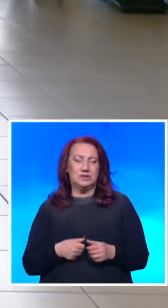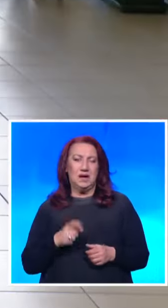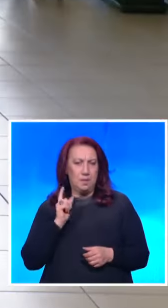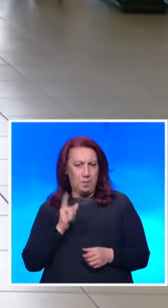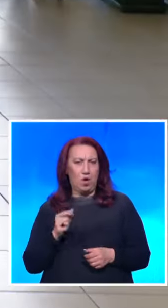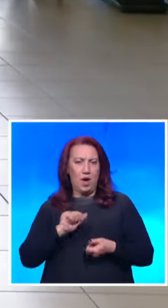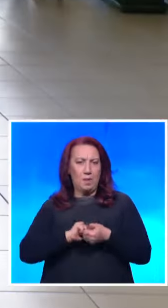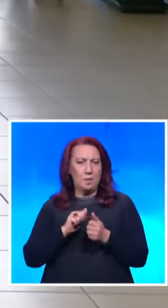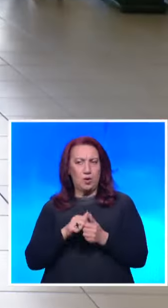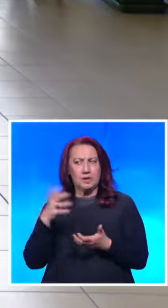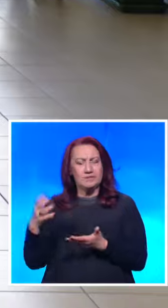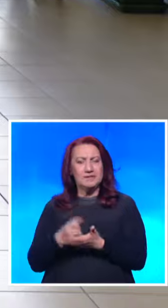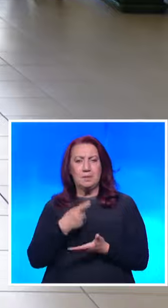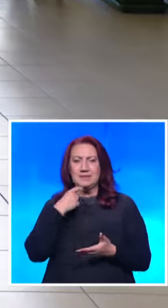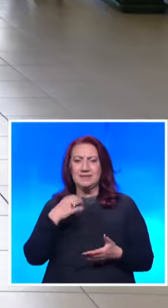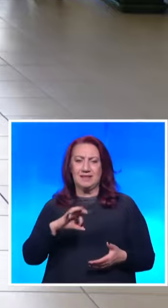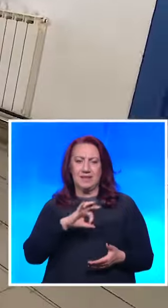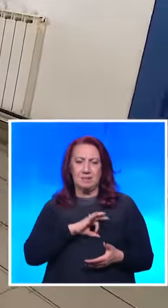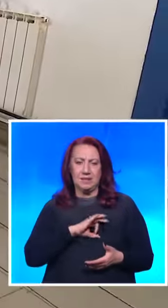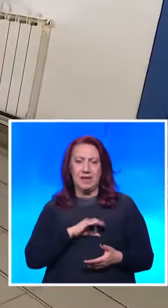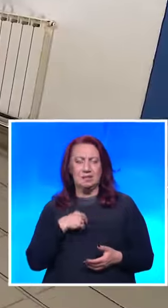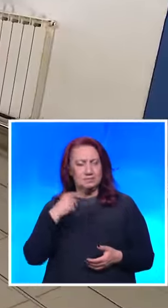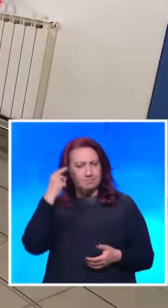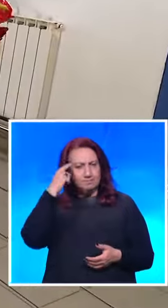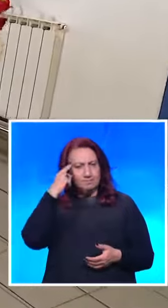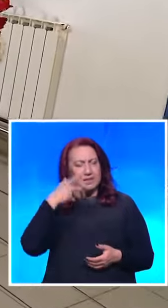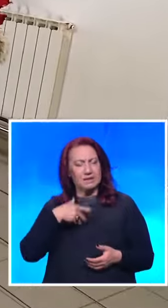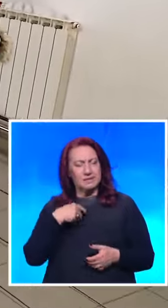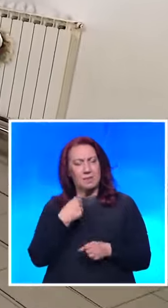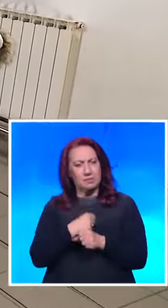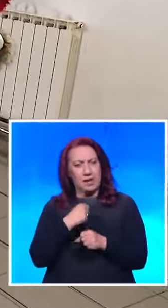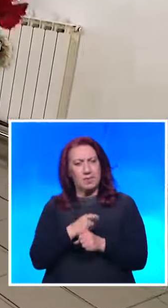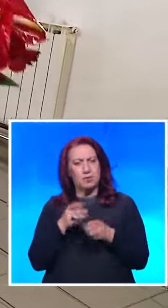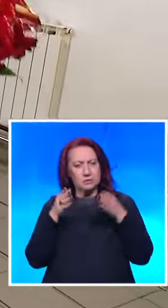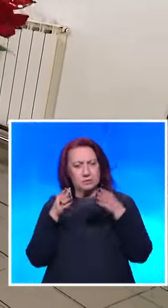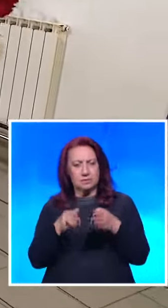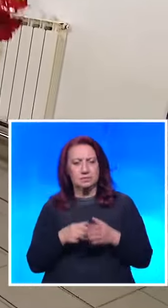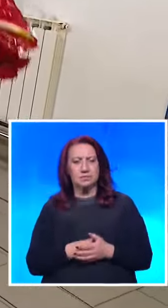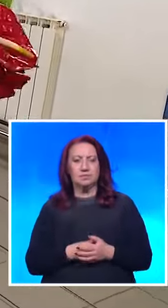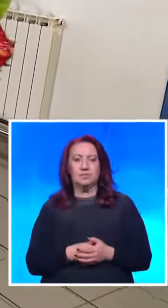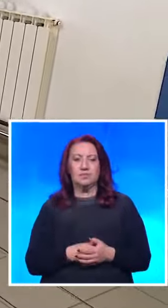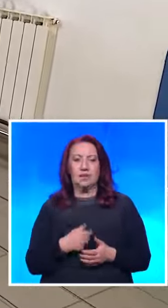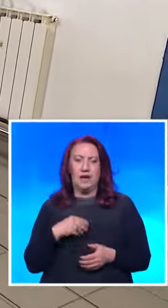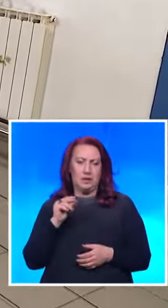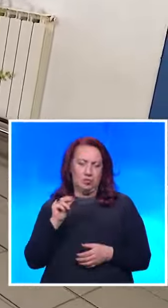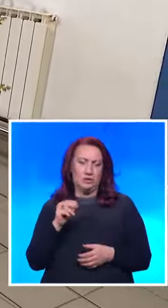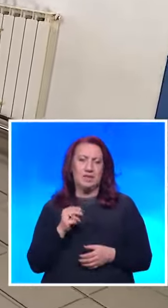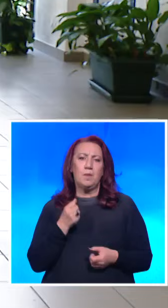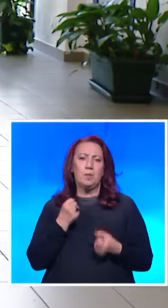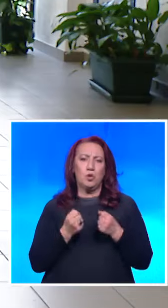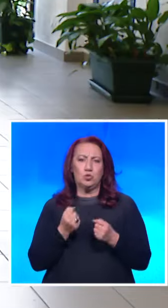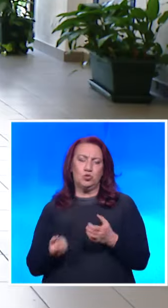боря. Всичко е в главата ми и аз искам да работя за това. Както и казах аз преди това, по-трудно ще се класираме на Олимпиадата, колкото да вземем медал. И